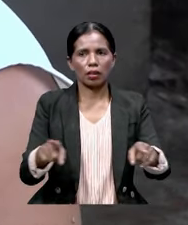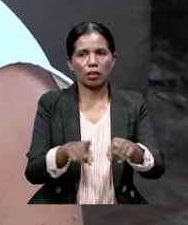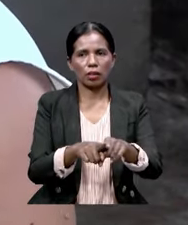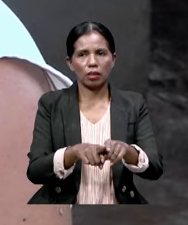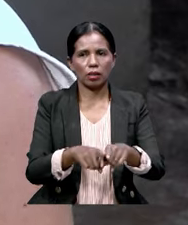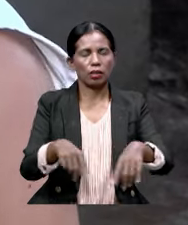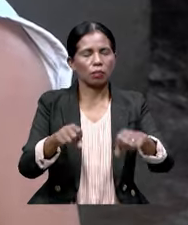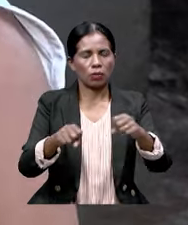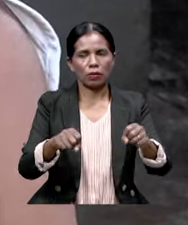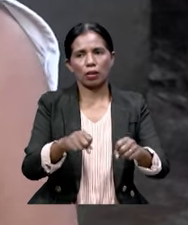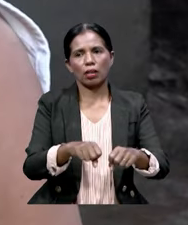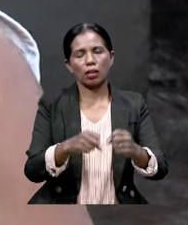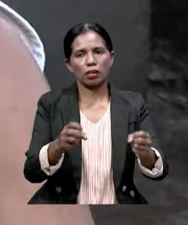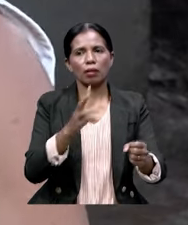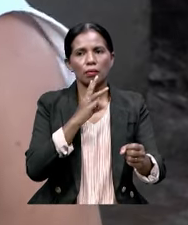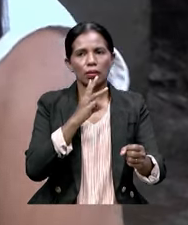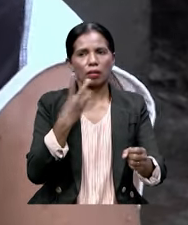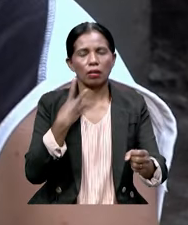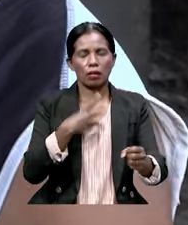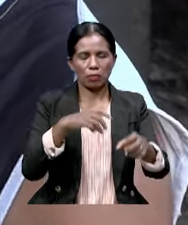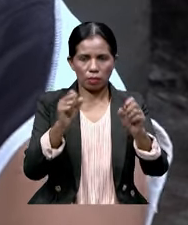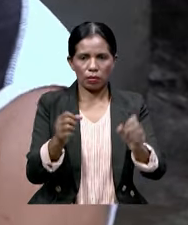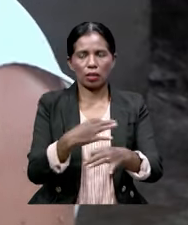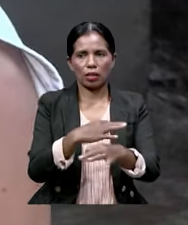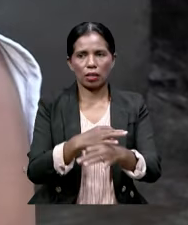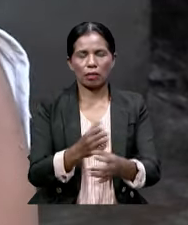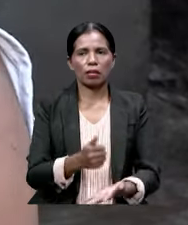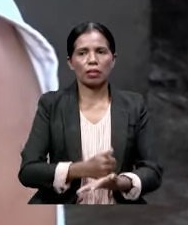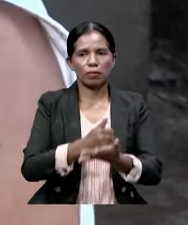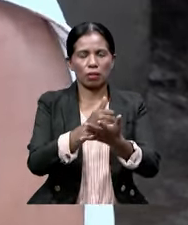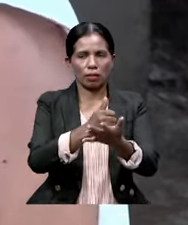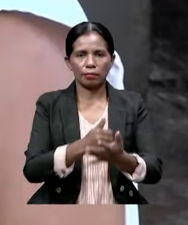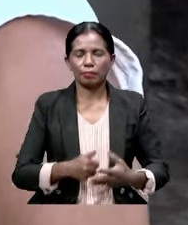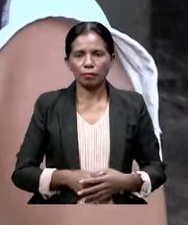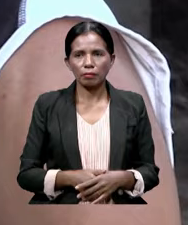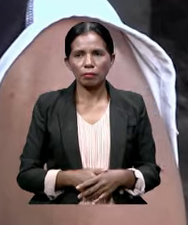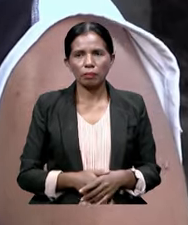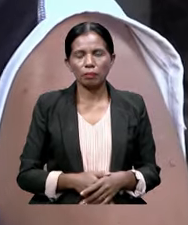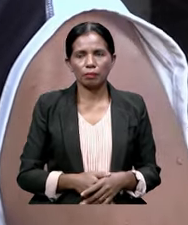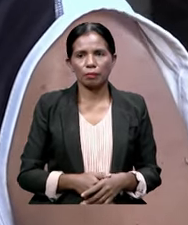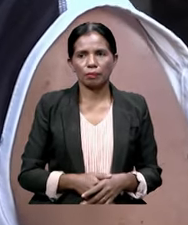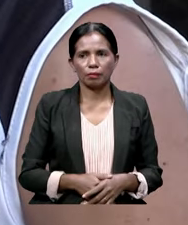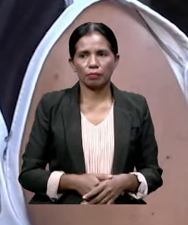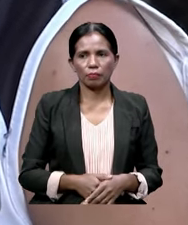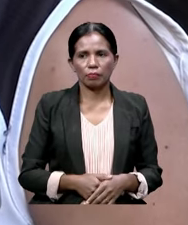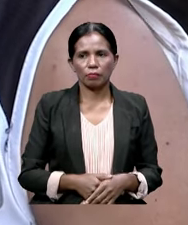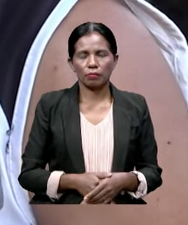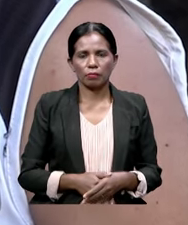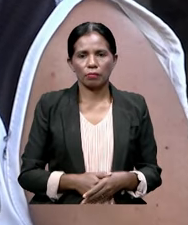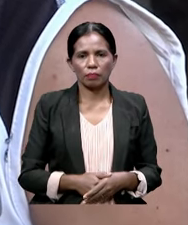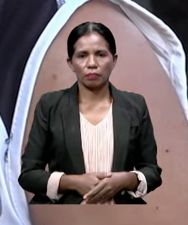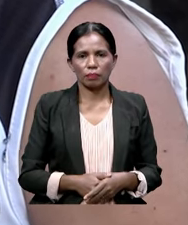kenal po sira ne asa be tamaret masa mi konsege salwa dune pues bien estamos si si motor sure ne